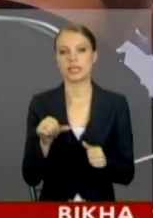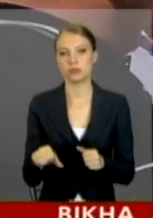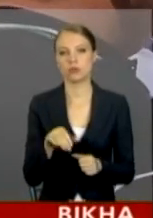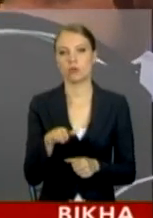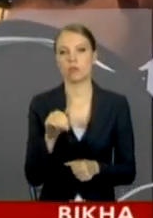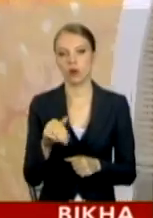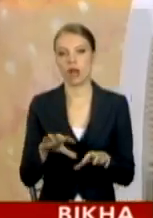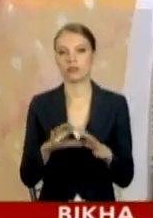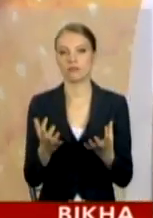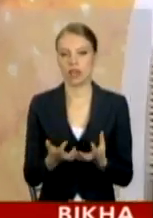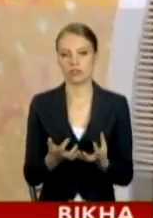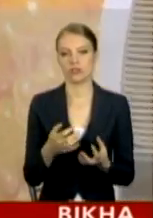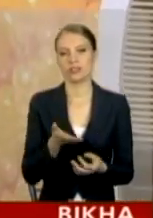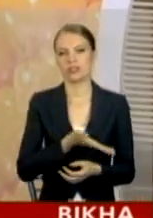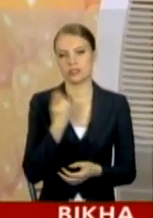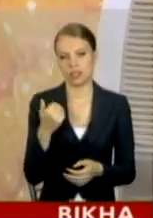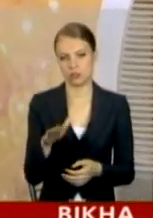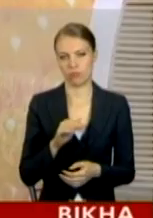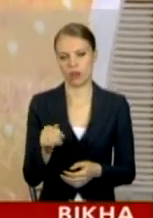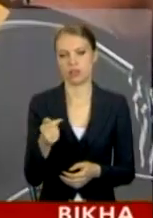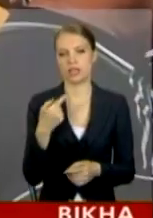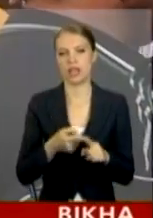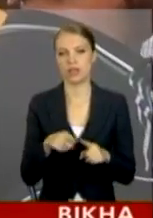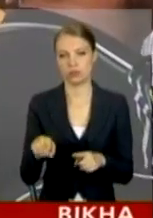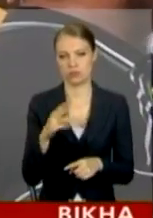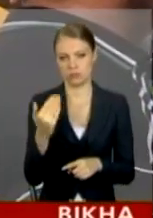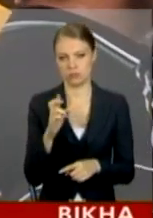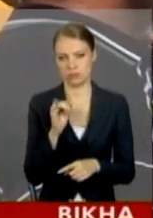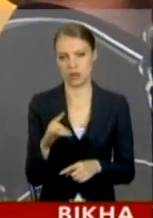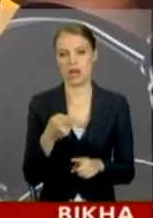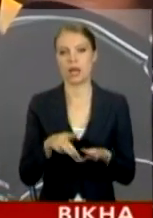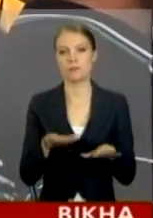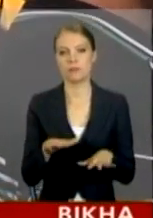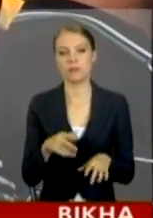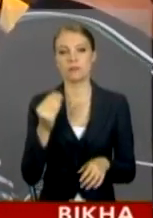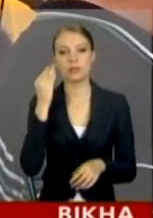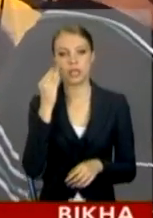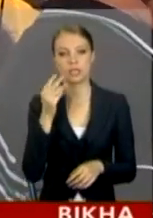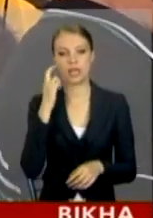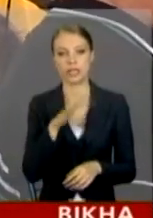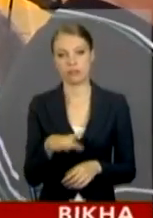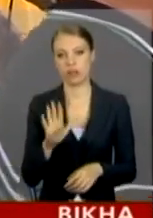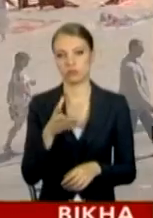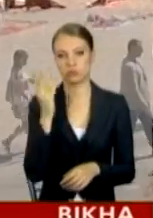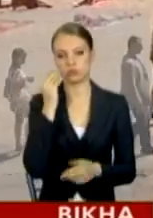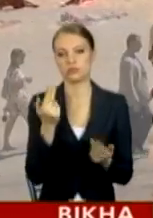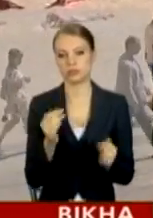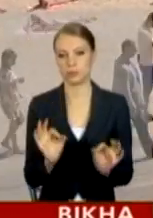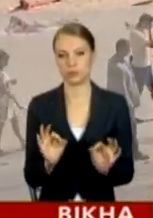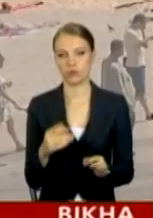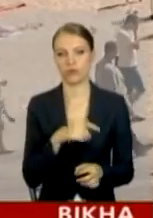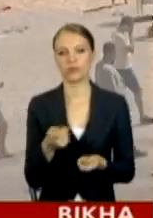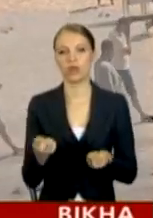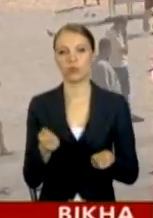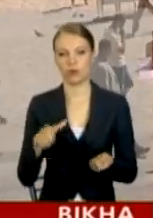прокат м'ячиків. Нет проката, ну що, вон барна стойка. Мнение киевлян будет ключевым для вашего исполнения. Безусловно. Пляжный